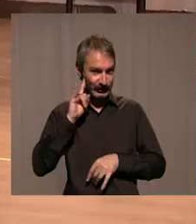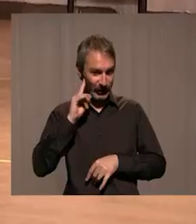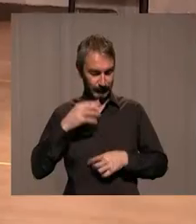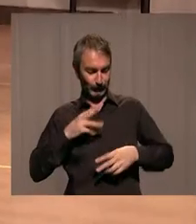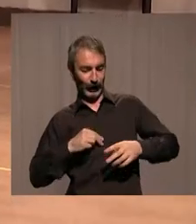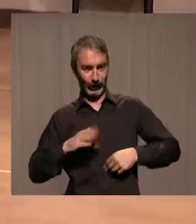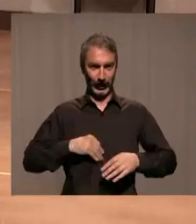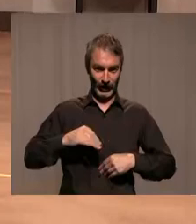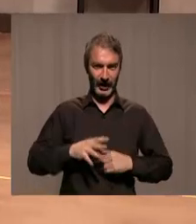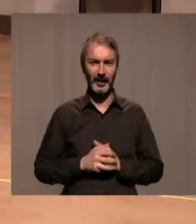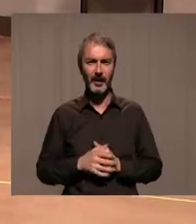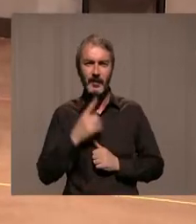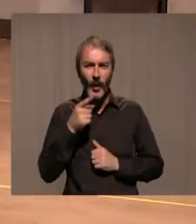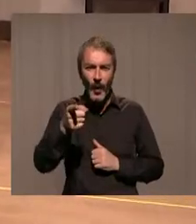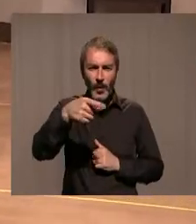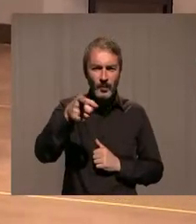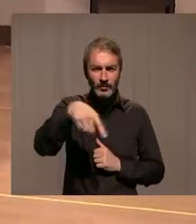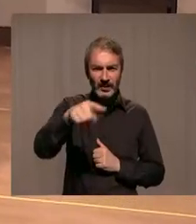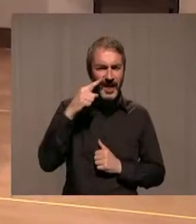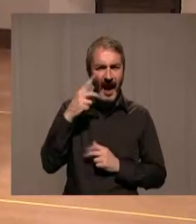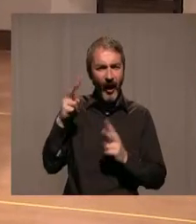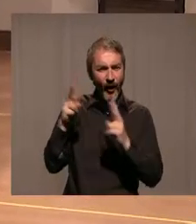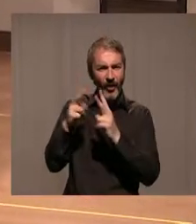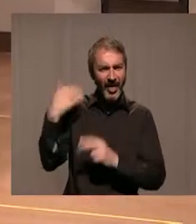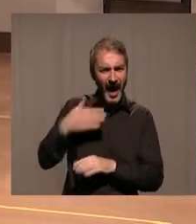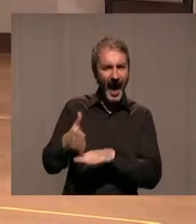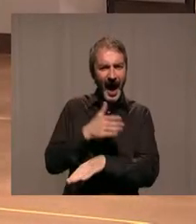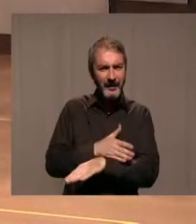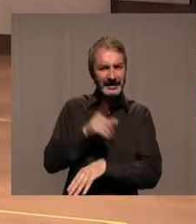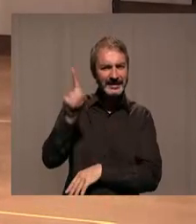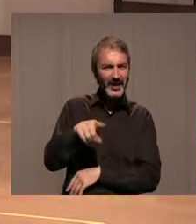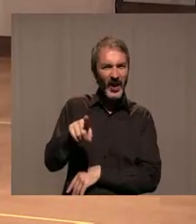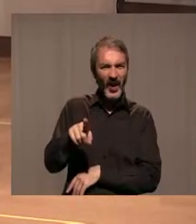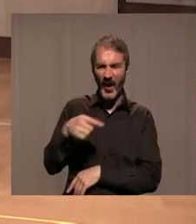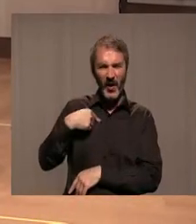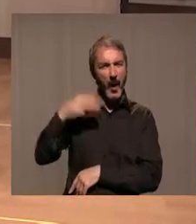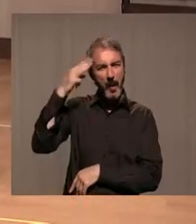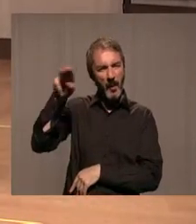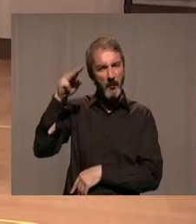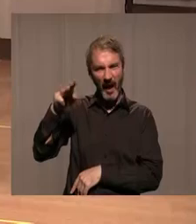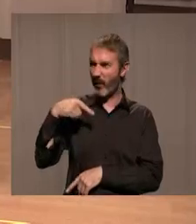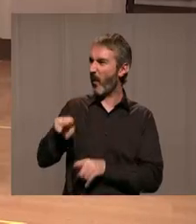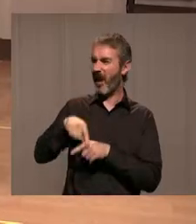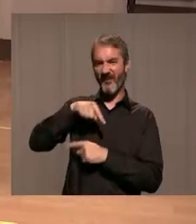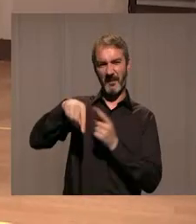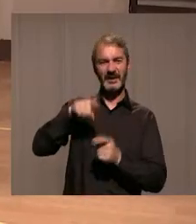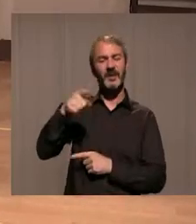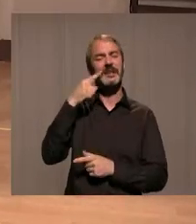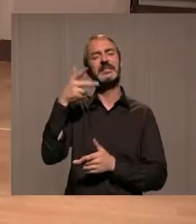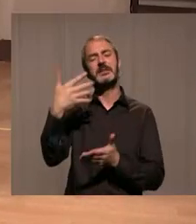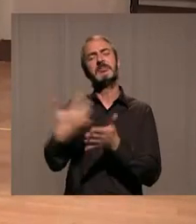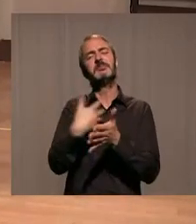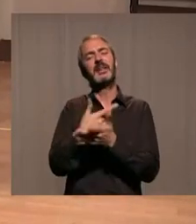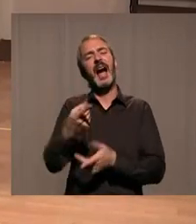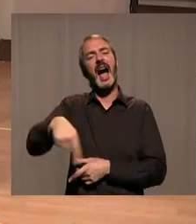a veure... Pot ser que vosaltres ja us coneguéssiu abans? Pot ser. És molt familiar, la Pompeu? Quina és la vostra història? Què feu?